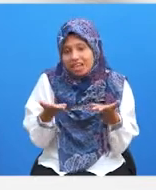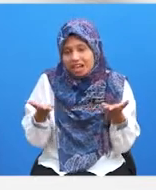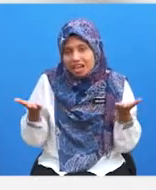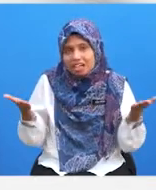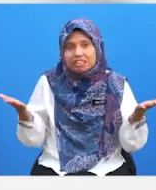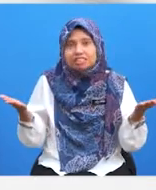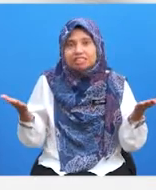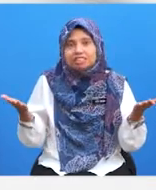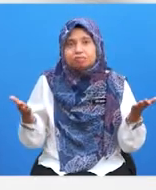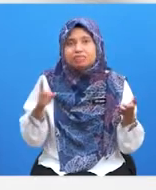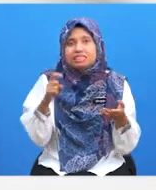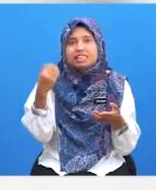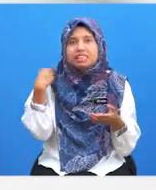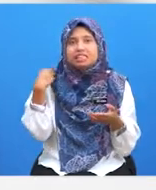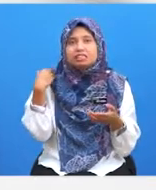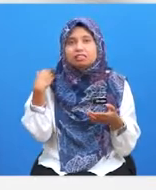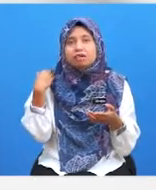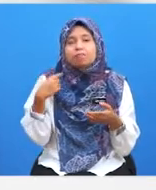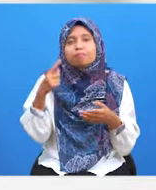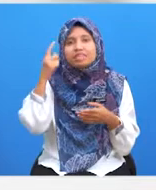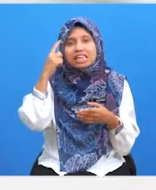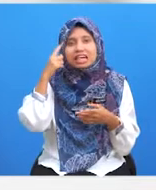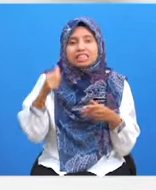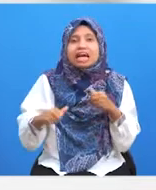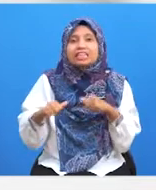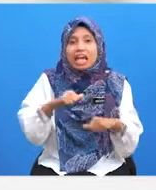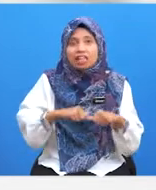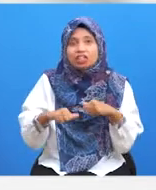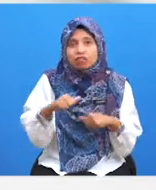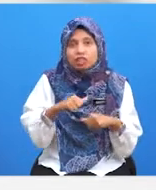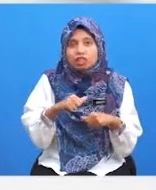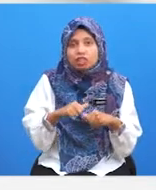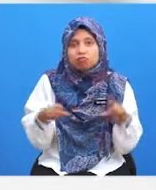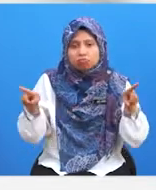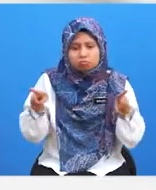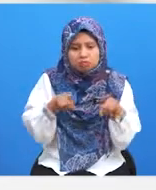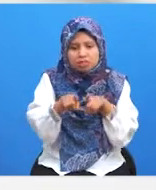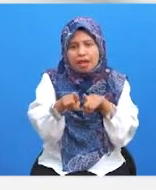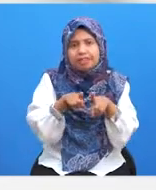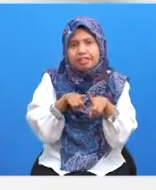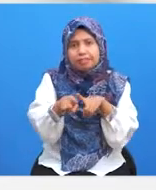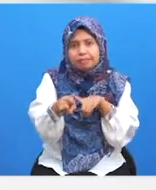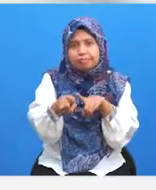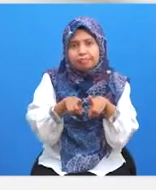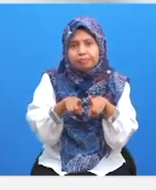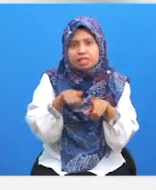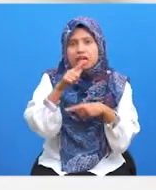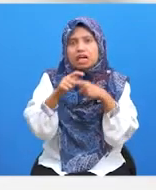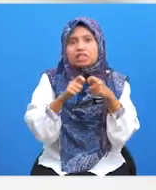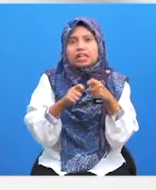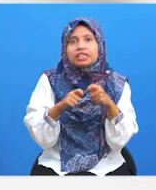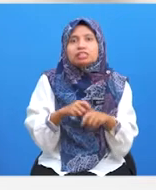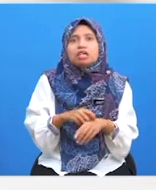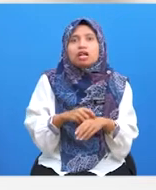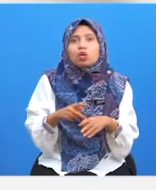bertindak untuk meningkatkan equity pernyataan meningkatkan daya saing dalam pasaran mengeluarkan produk